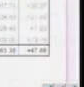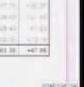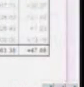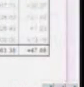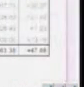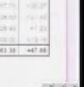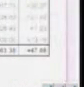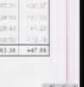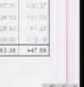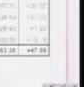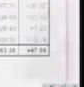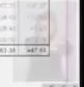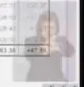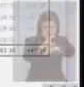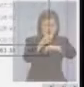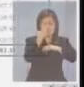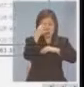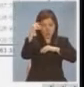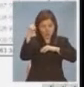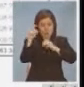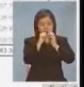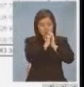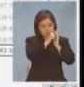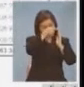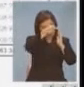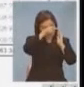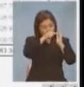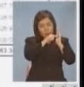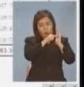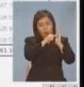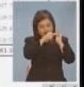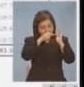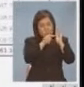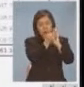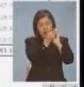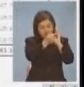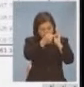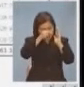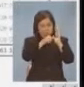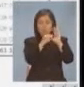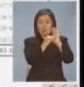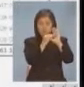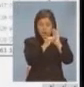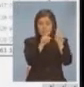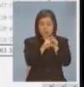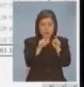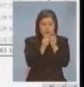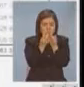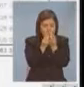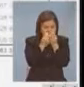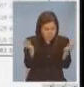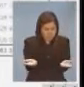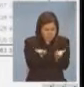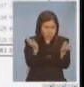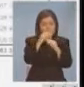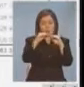ที่ยวจากจีนเข้าสู่เวียงจันทน์และเข้าสู่หนองคายอุดรขอนแก่นโคราชและเข้าสู่กรุงเทพมหานครตัวเลขอีกตัวหนึ่งที่จะสามารถสนับสนุนโครง